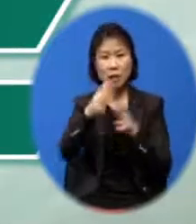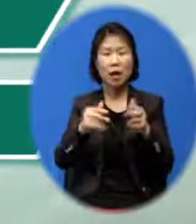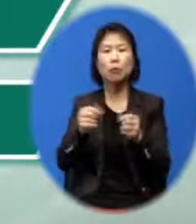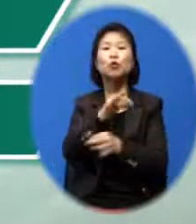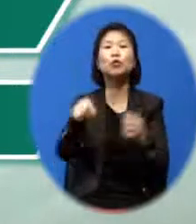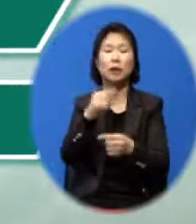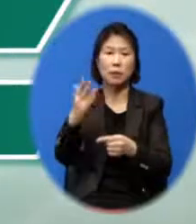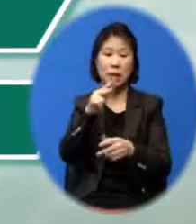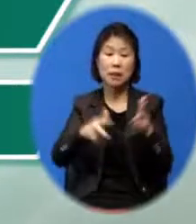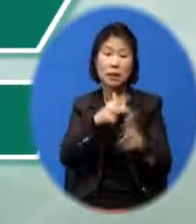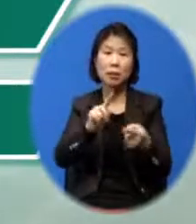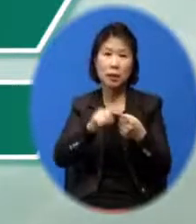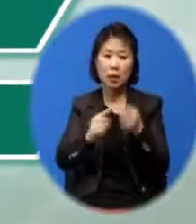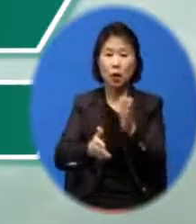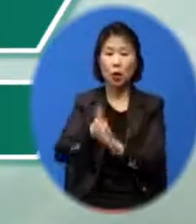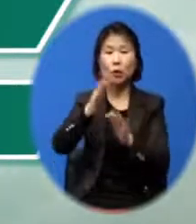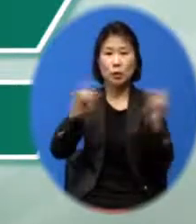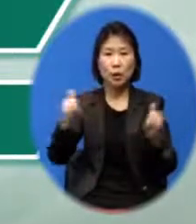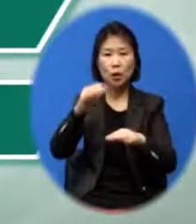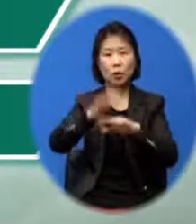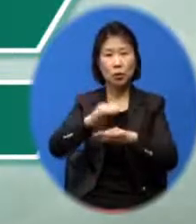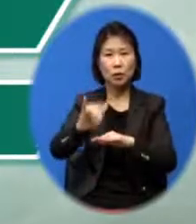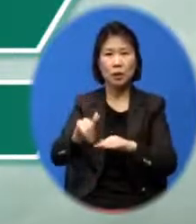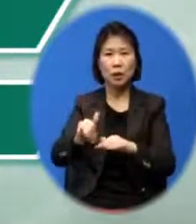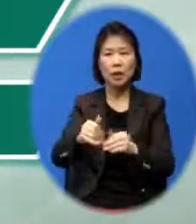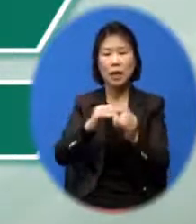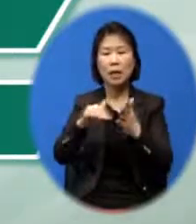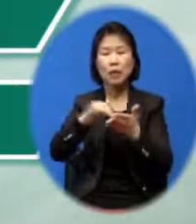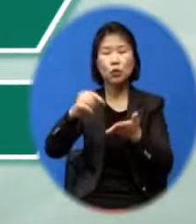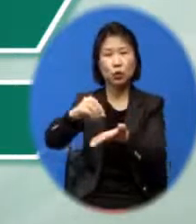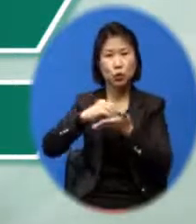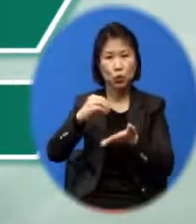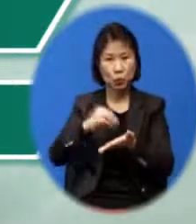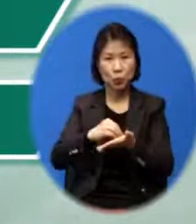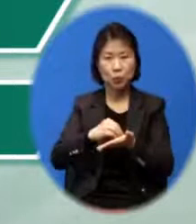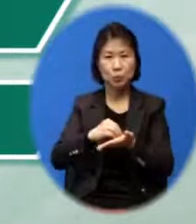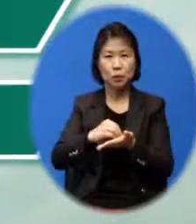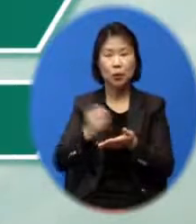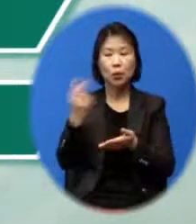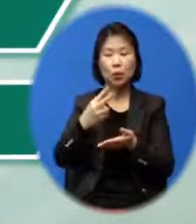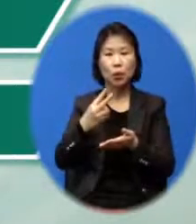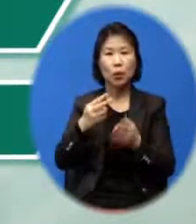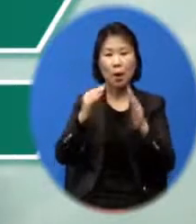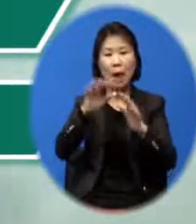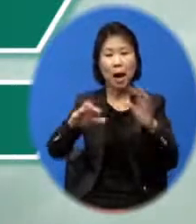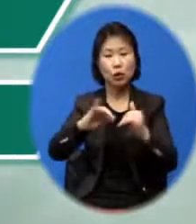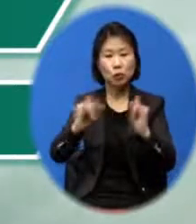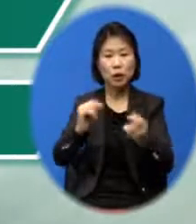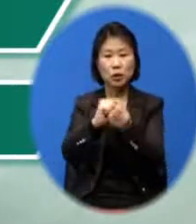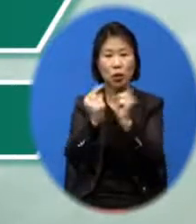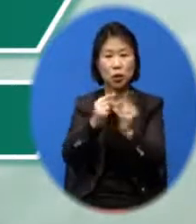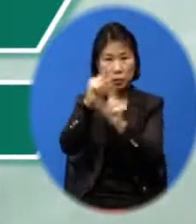추진합니다. 이 사업을 통해 도시민의 농어촌으로의 인구 유입과 농어촌 일자리 창출, 귀촌자와 마을 주민